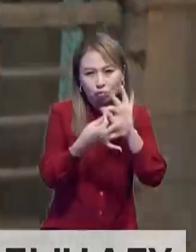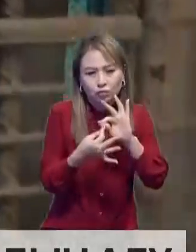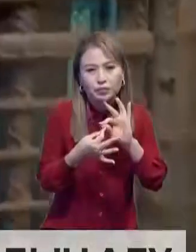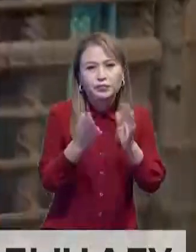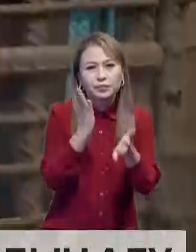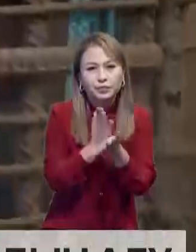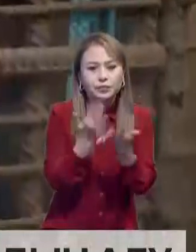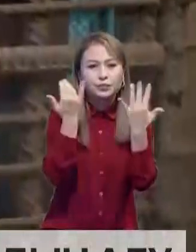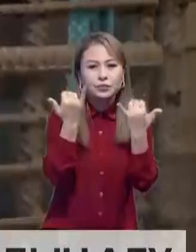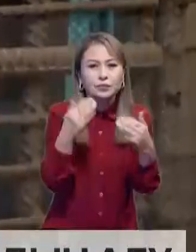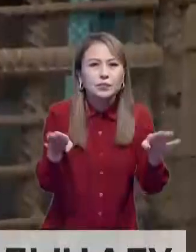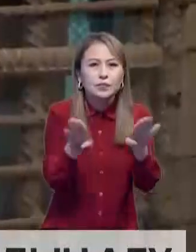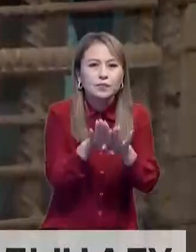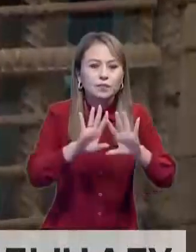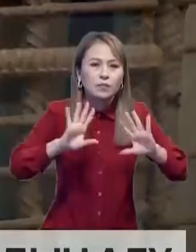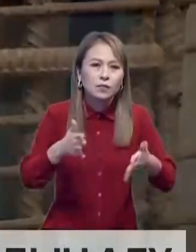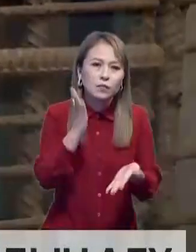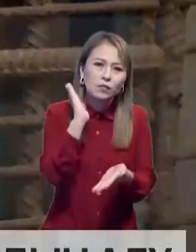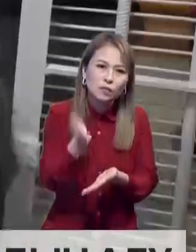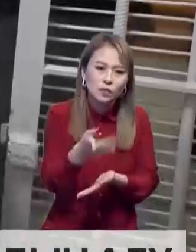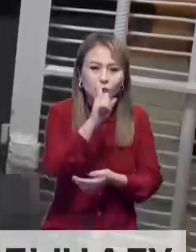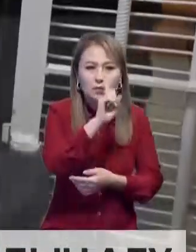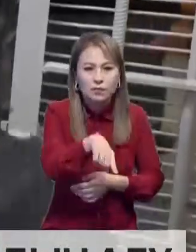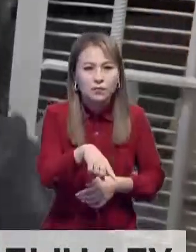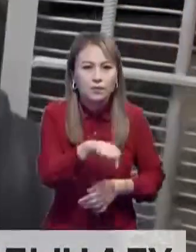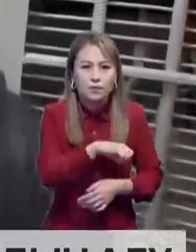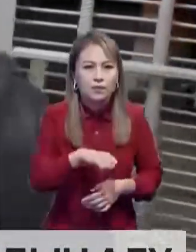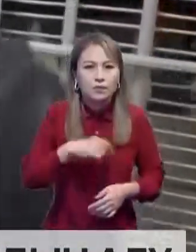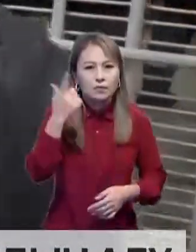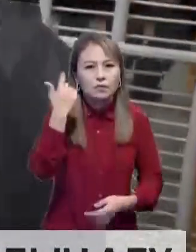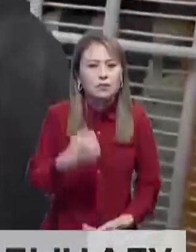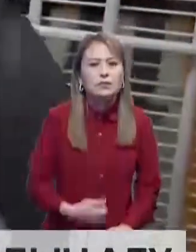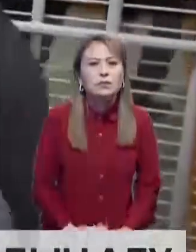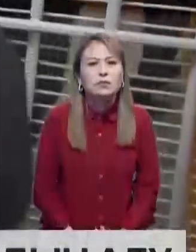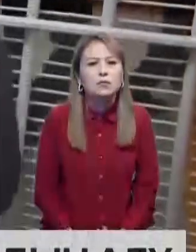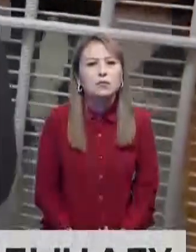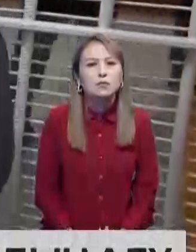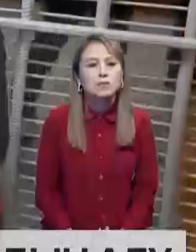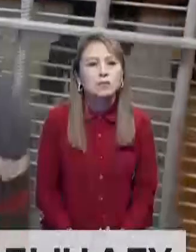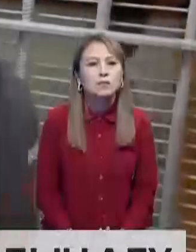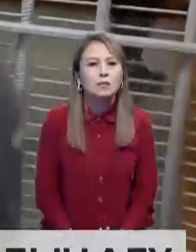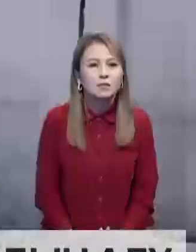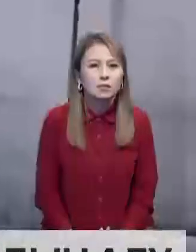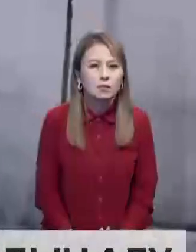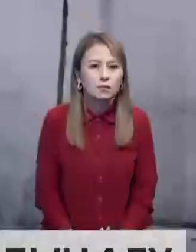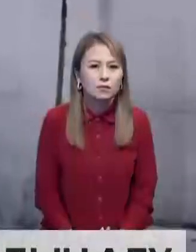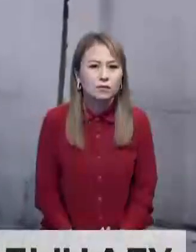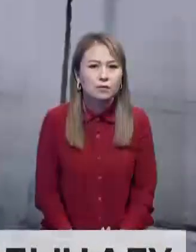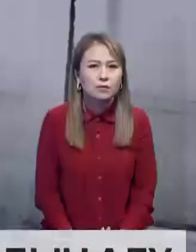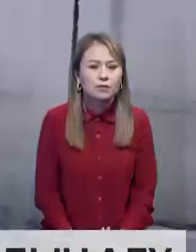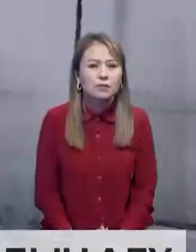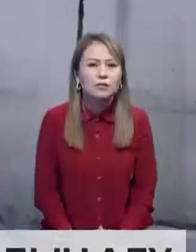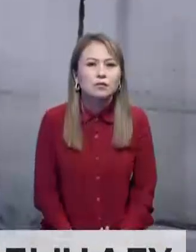жүргізеді. Бірақ олардың осында түсу түспеуі өздеріне ғана байланысты. Айдарбек Айтмұхамбетұлы, Төлеген Иманов,